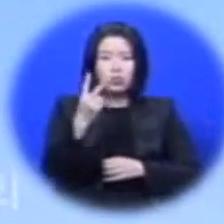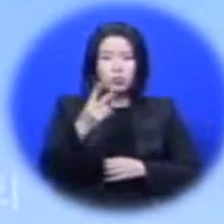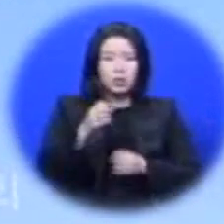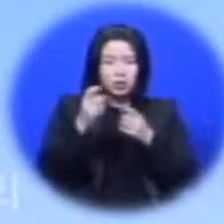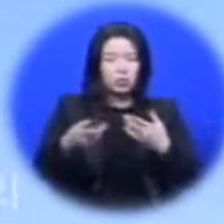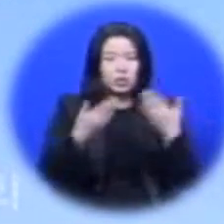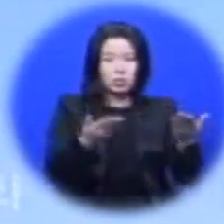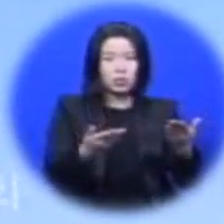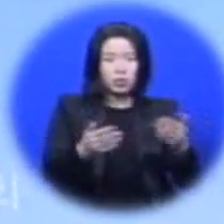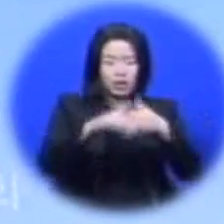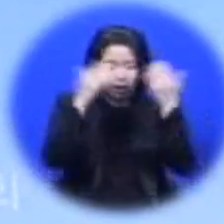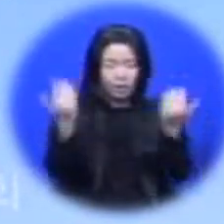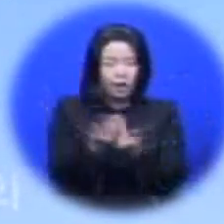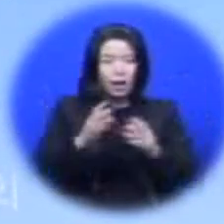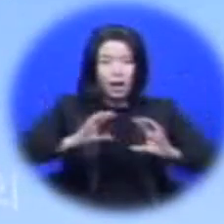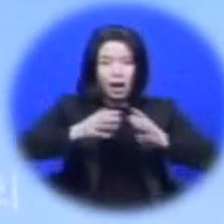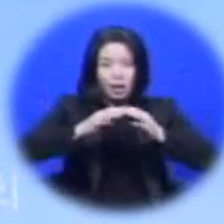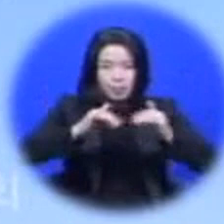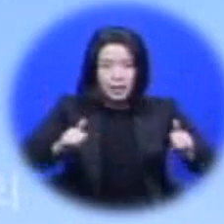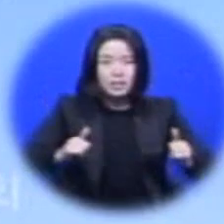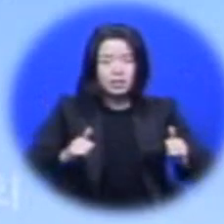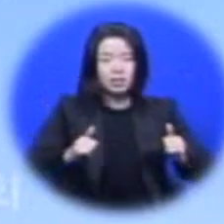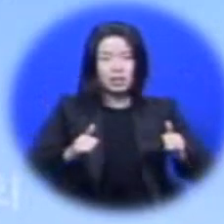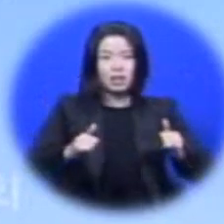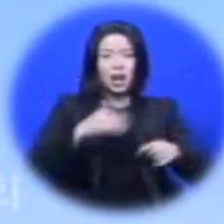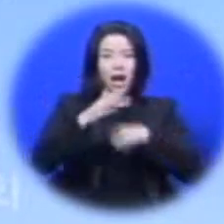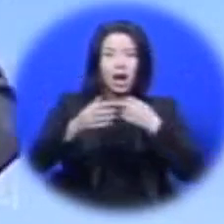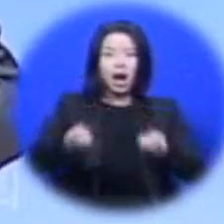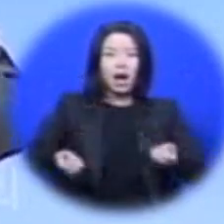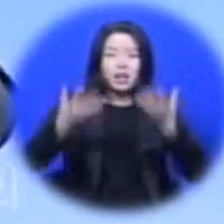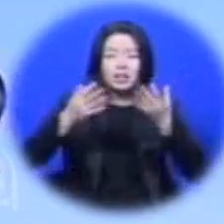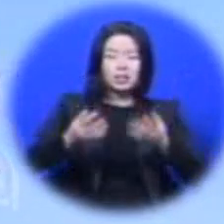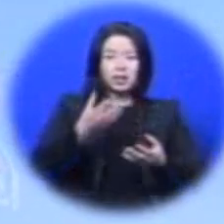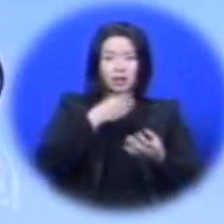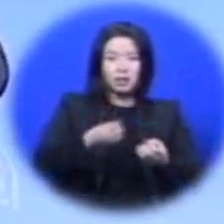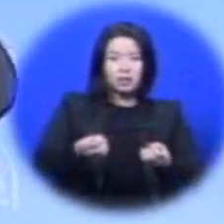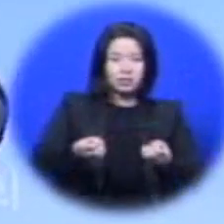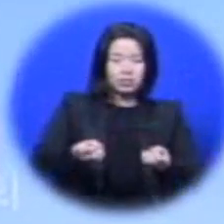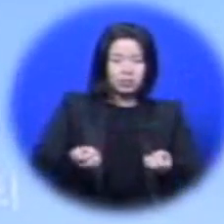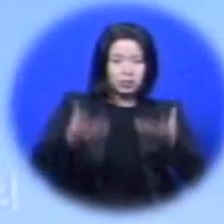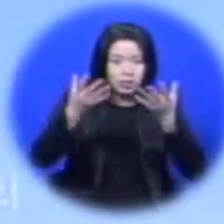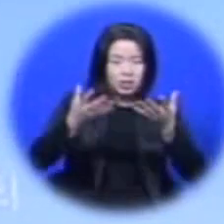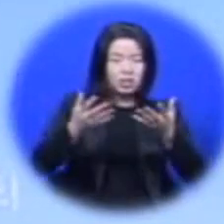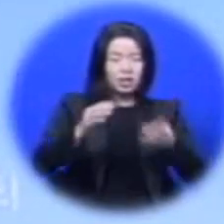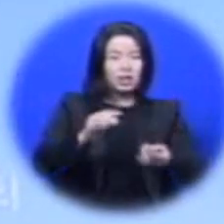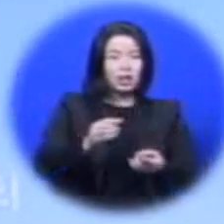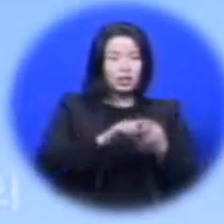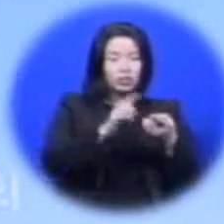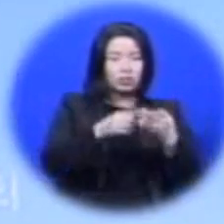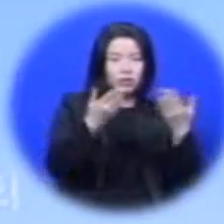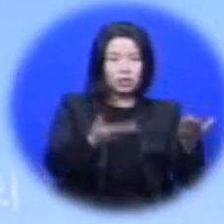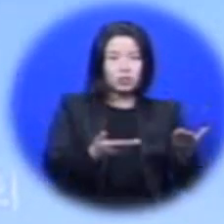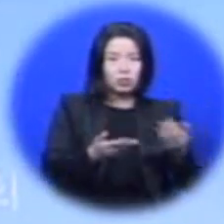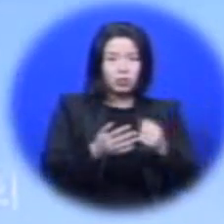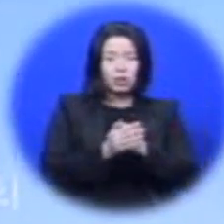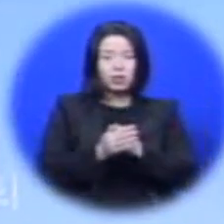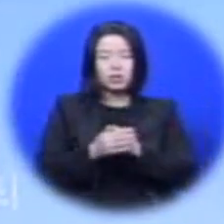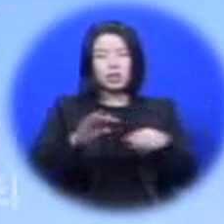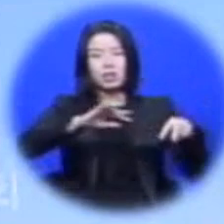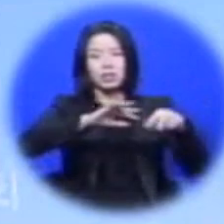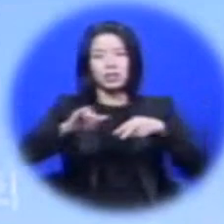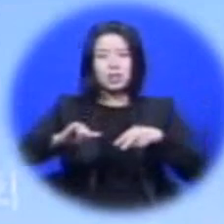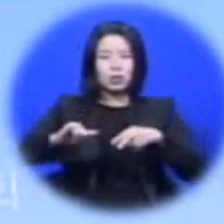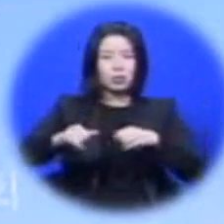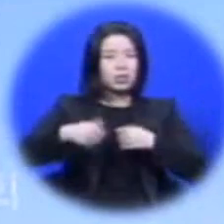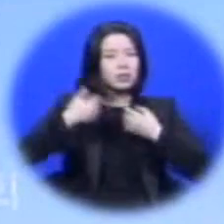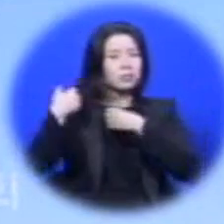백성들이 하나님께 제사 드리려고 했습니다. 결국 하나님이 사울 왕을 버립니다. 회개할 기회를 주었는데도